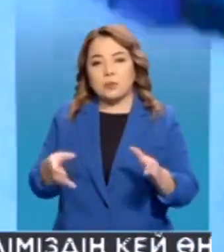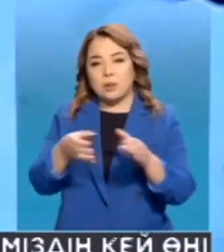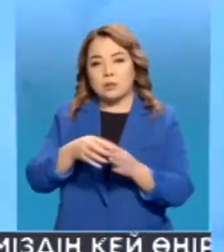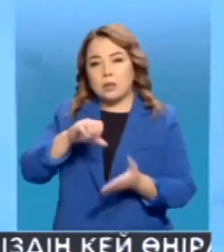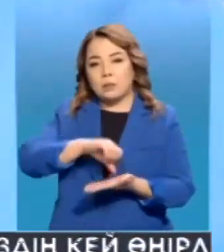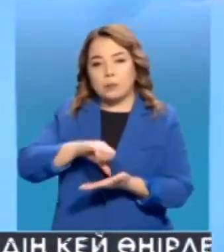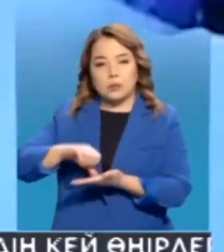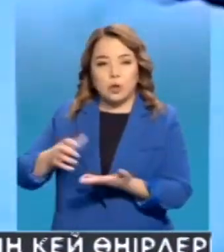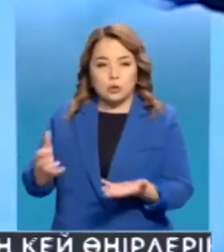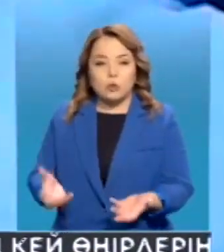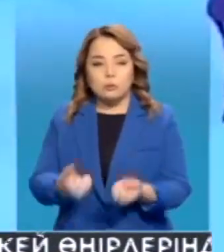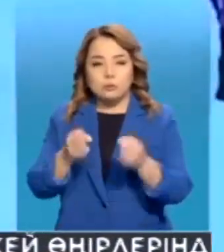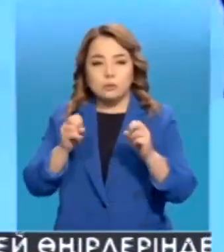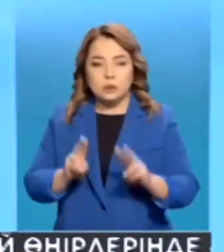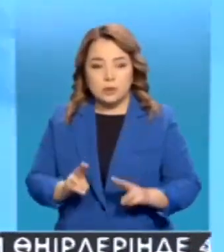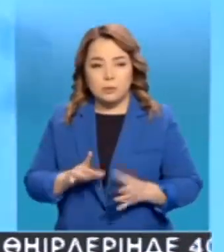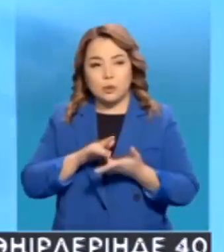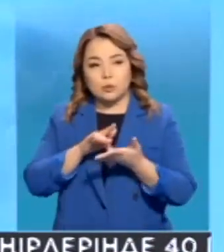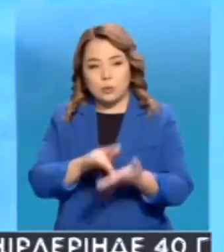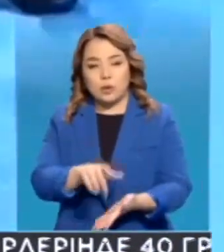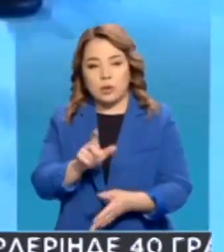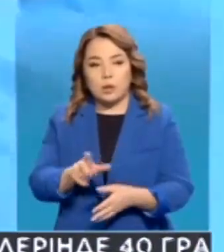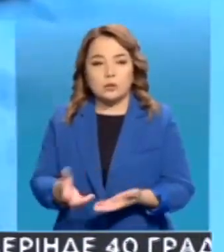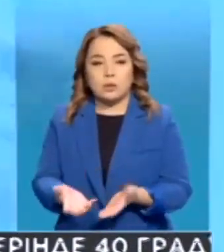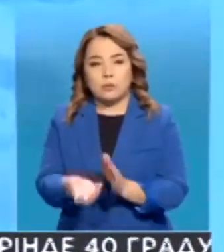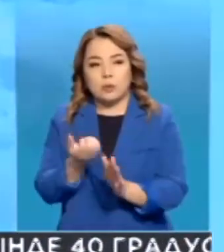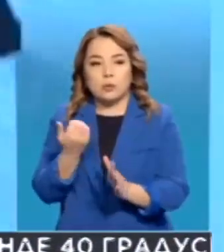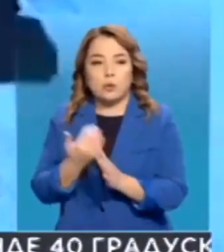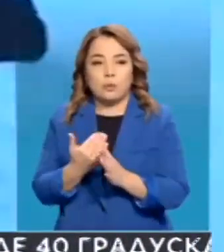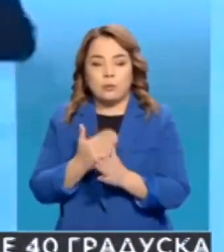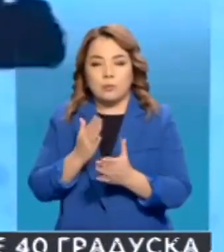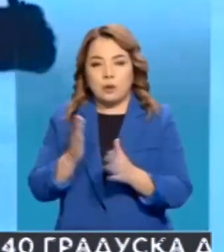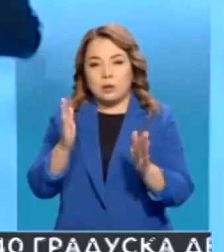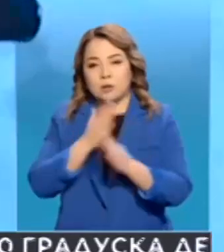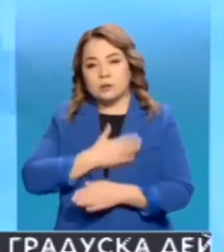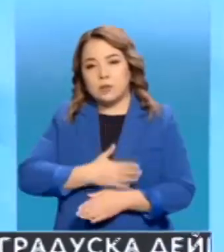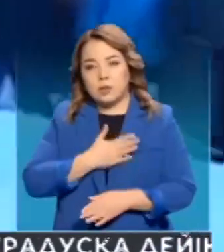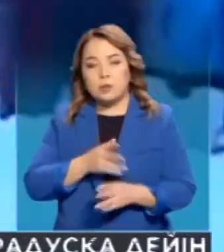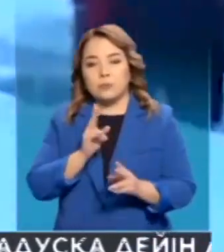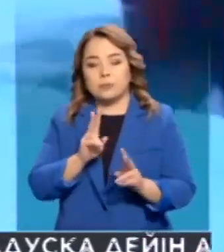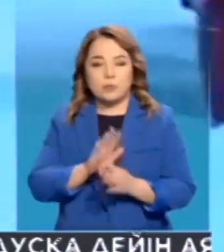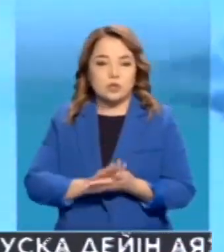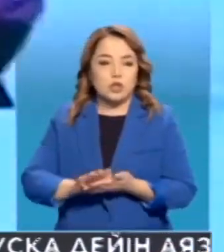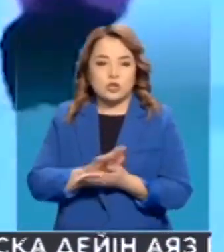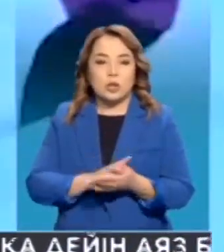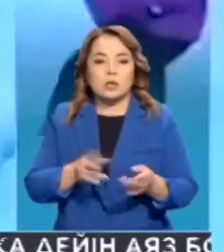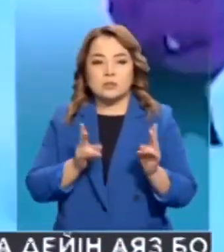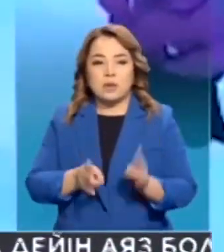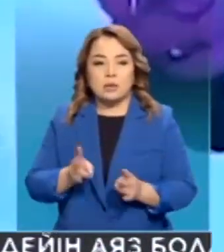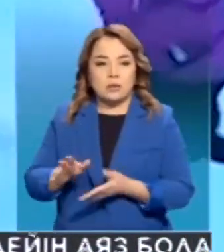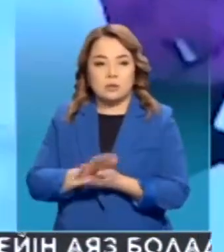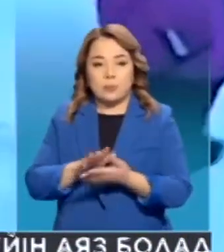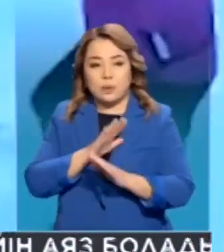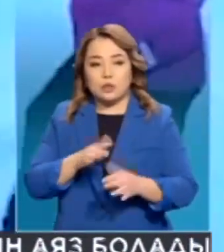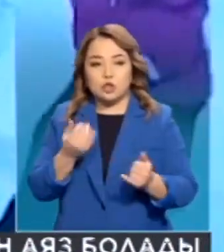құтқарушылары арнайы көлікпен барып туристерді алып шықты. Қолайсыз ауа райынан ешкім зардап шекпеген.